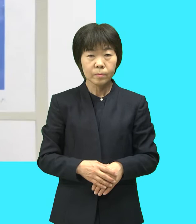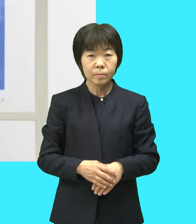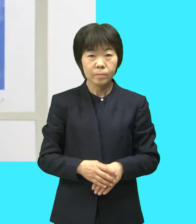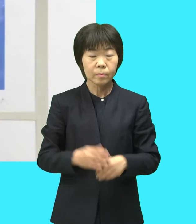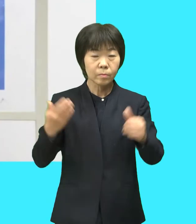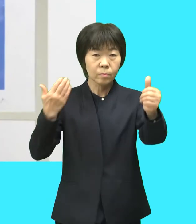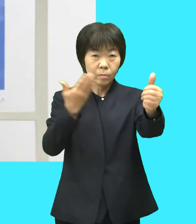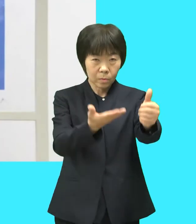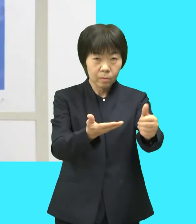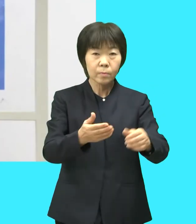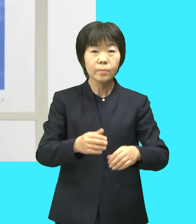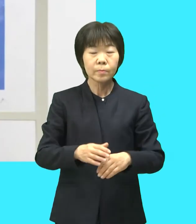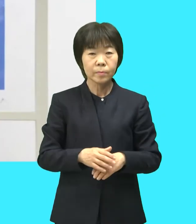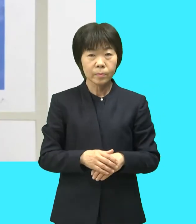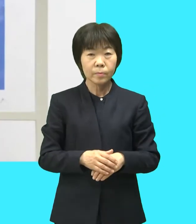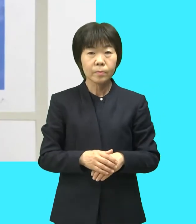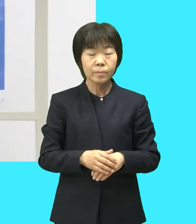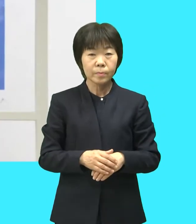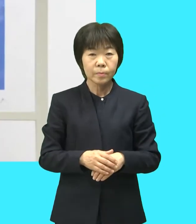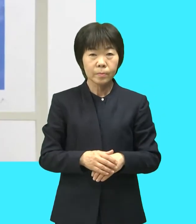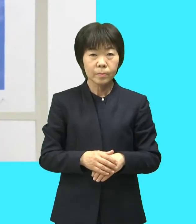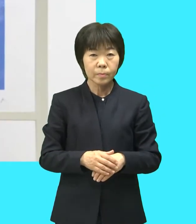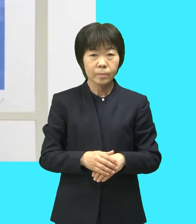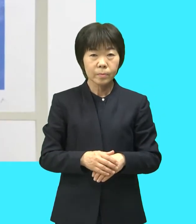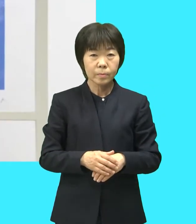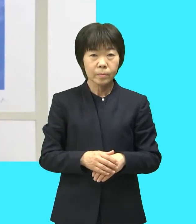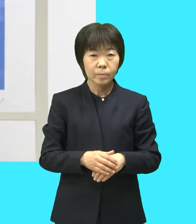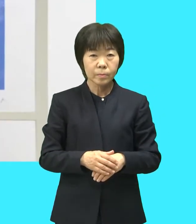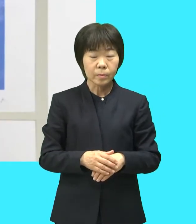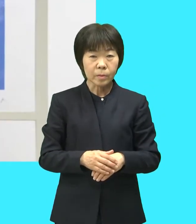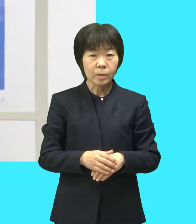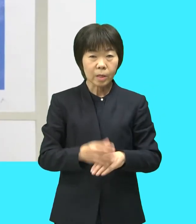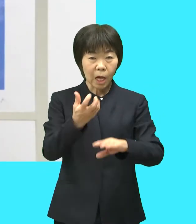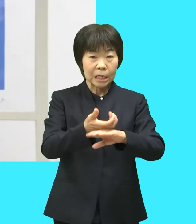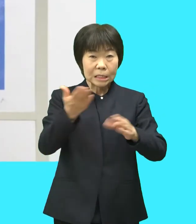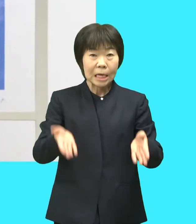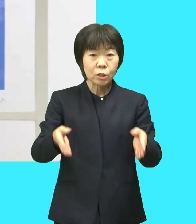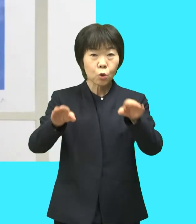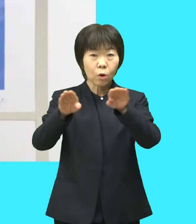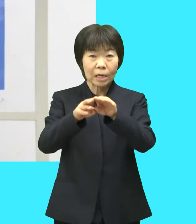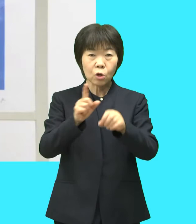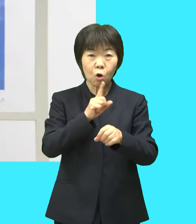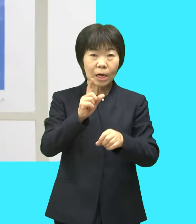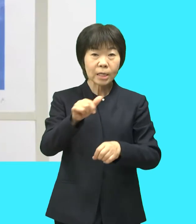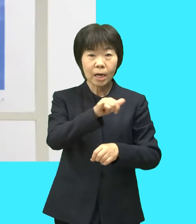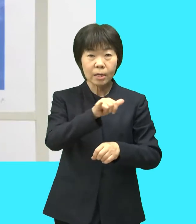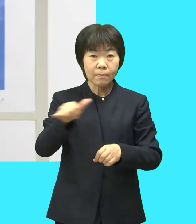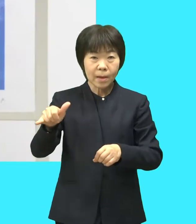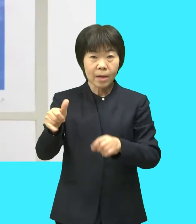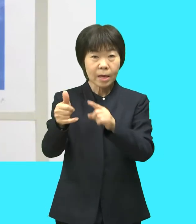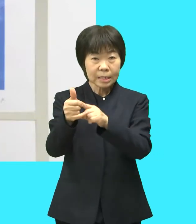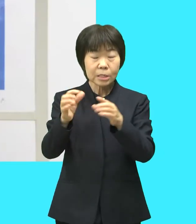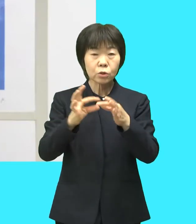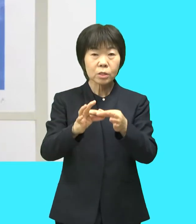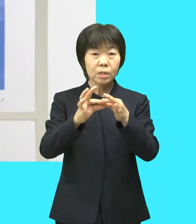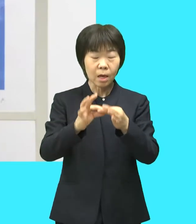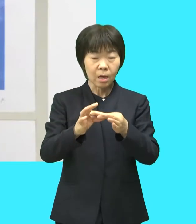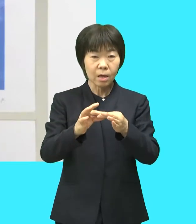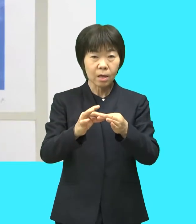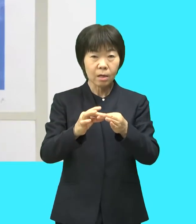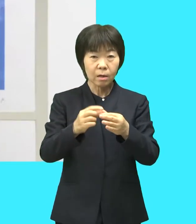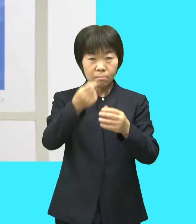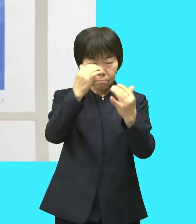テレビユー福島の金井です、はい、すみません先ほどもあった伝承館の語り部についてお伺いします。はい、あの被害